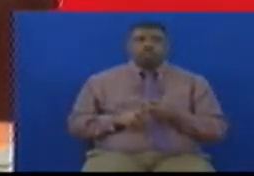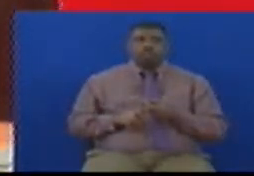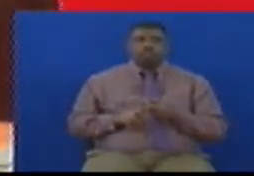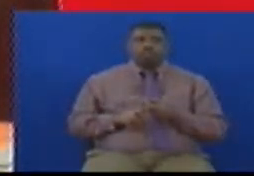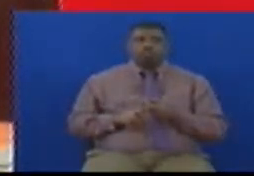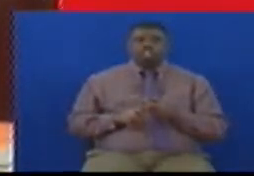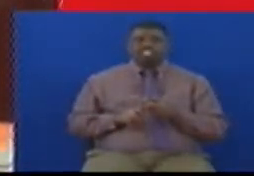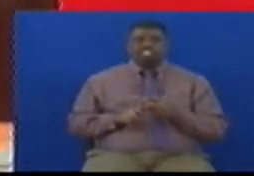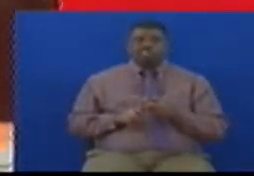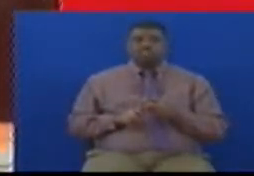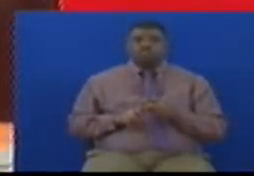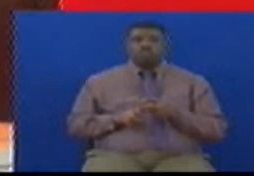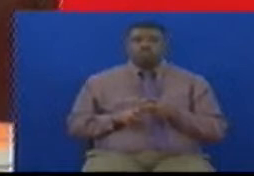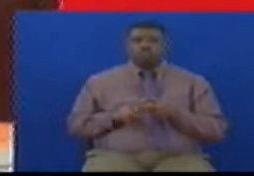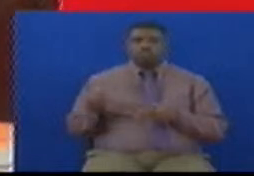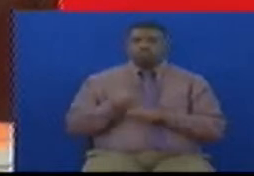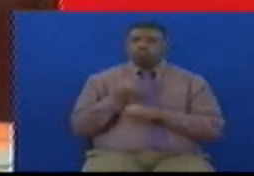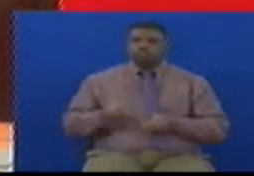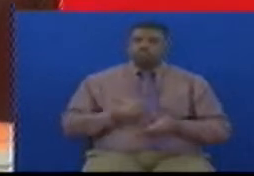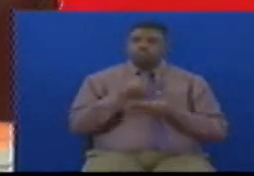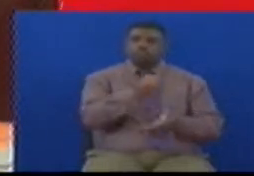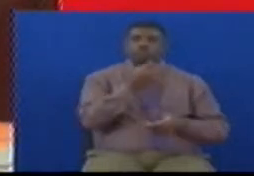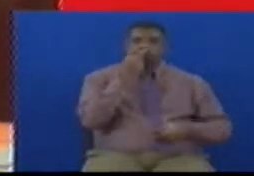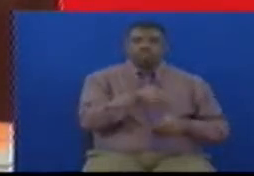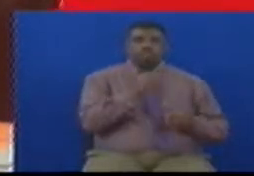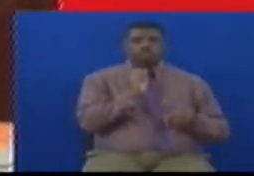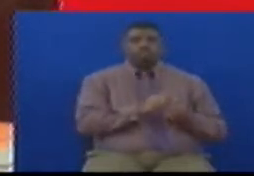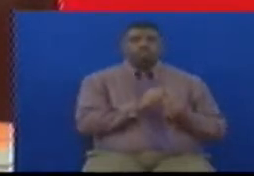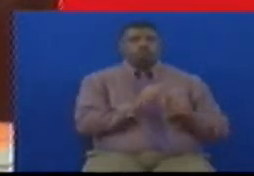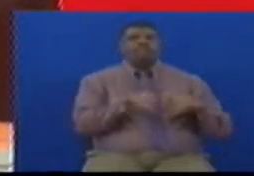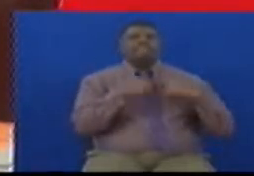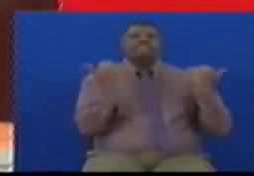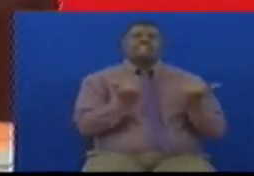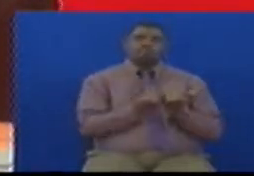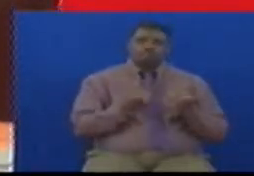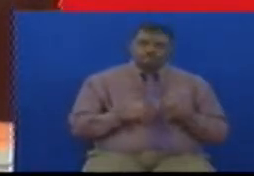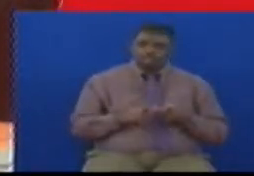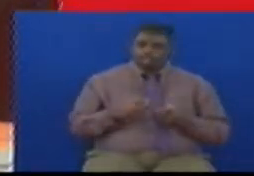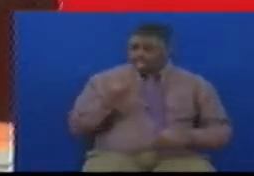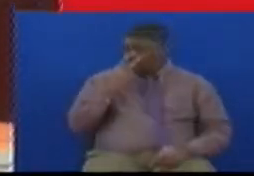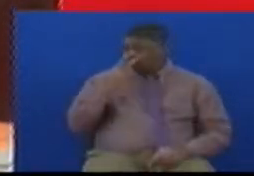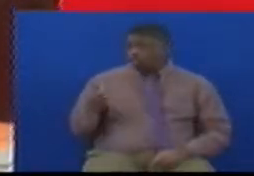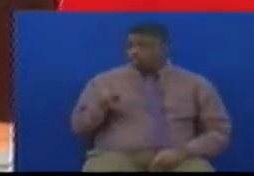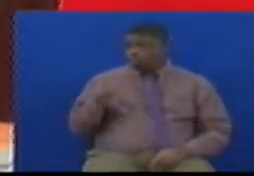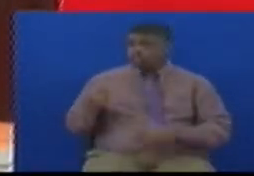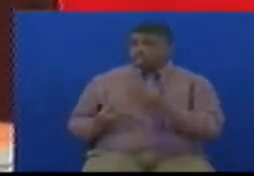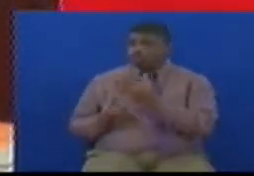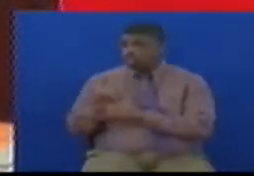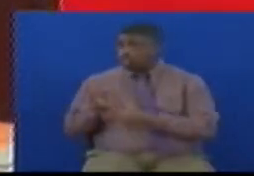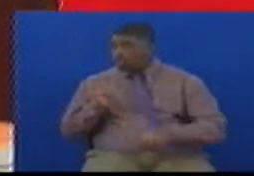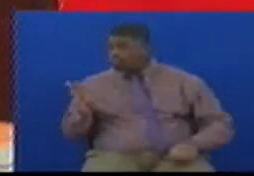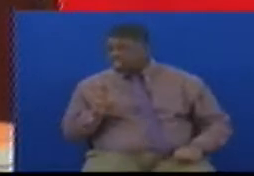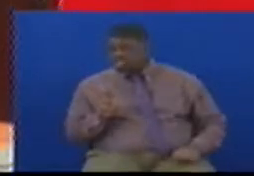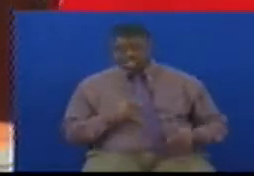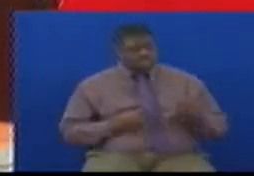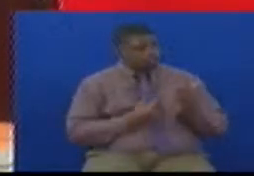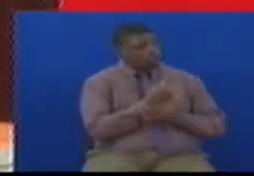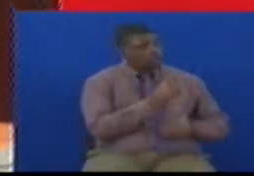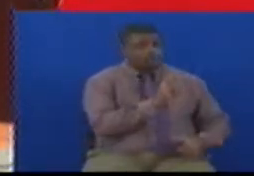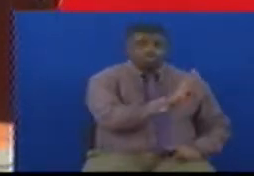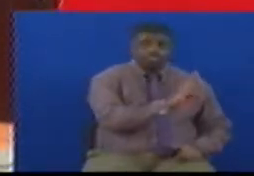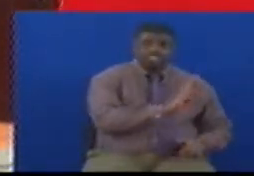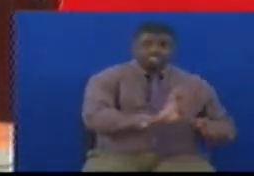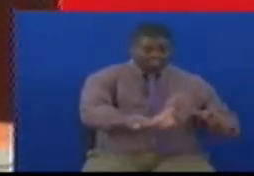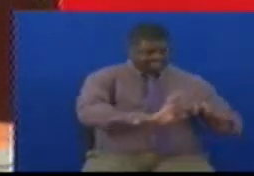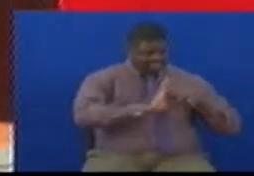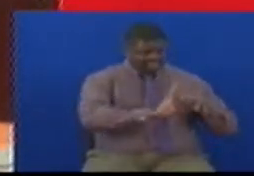za utendaji tumekuwa hatuangalii masuala ya vyama, wala hatuangalii huyu atoka wapi huyu atoka wapi. Tunashirikiana kama alivyosema